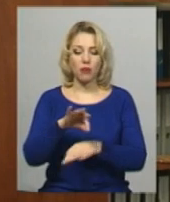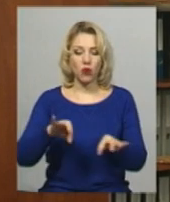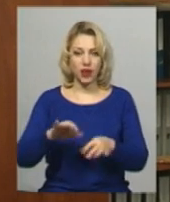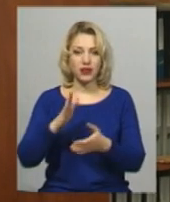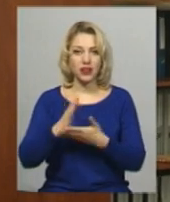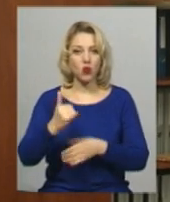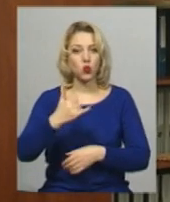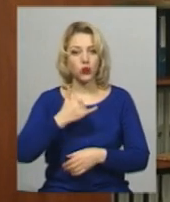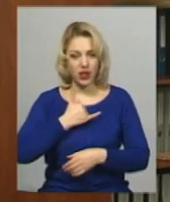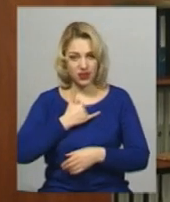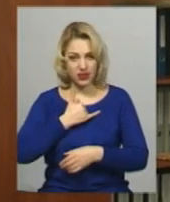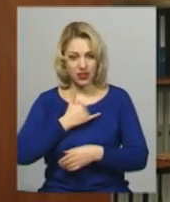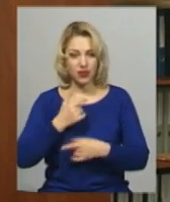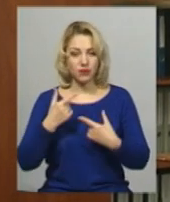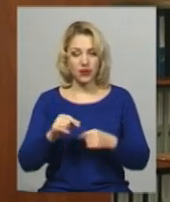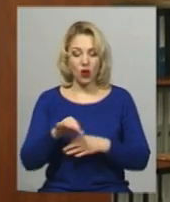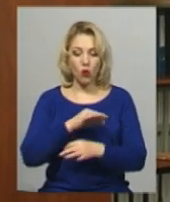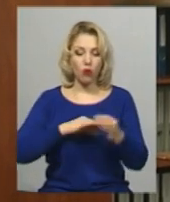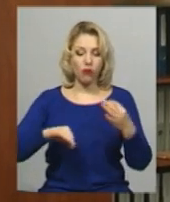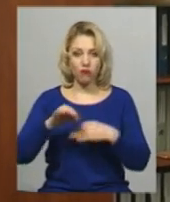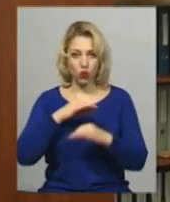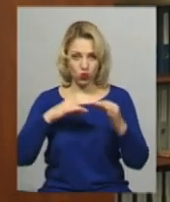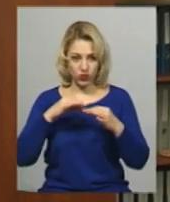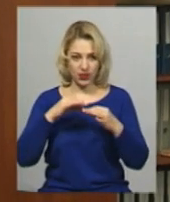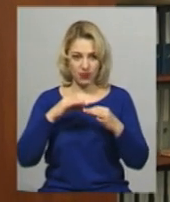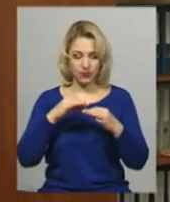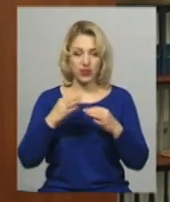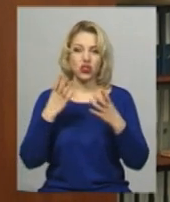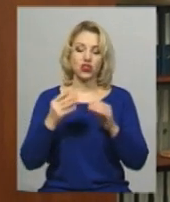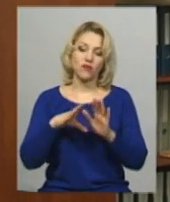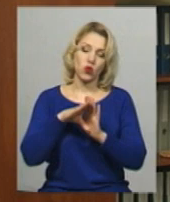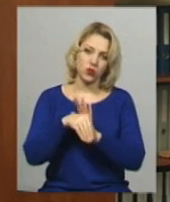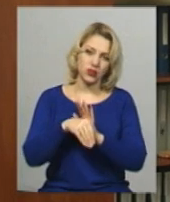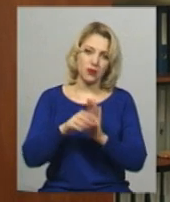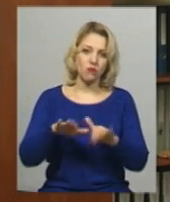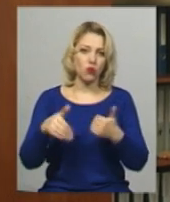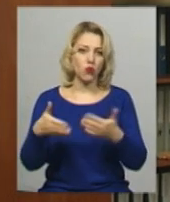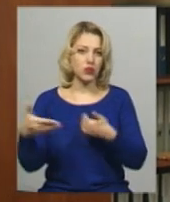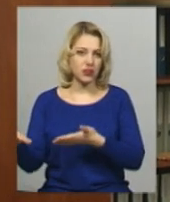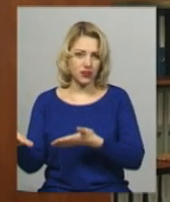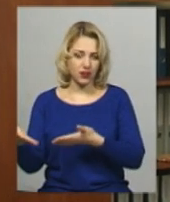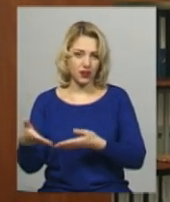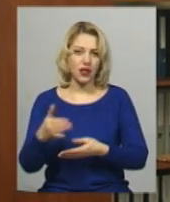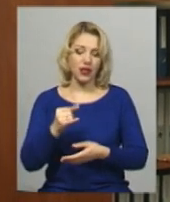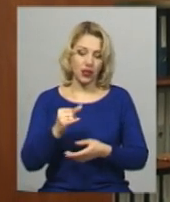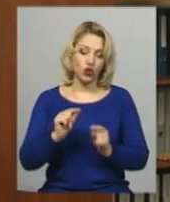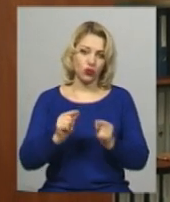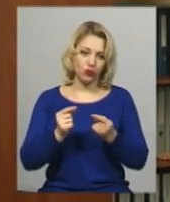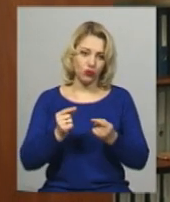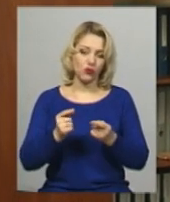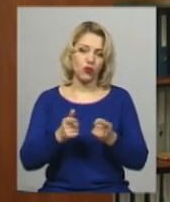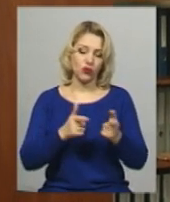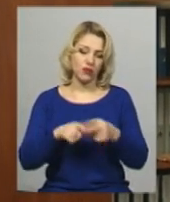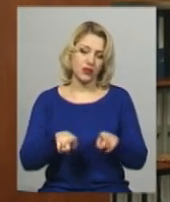і в нас, де обговорюється, де ще вносяться пропозиції. І тому і готується